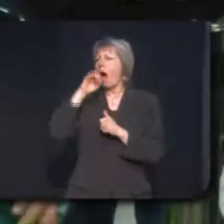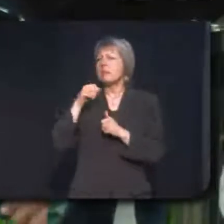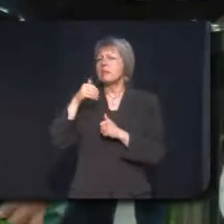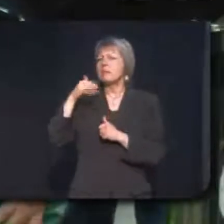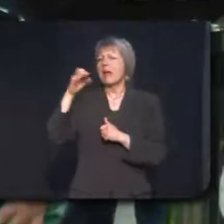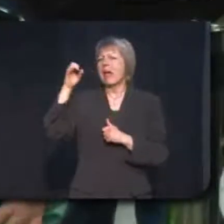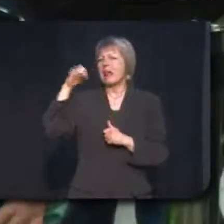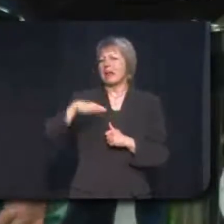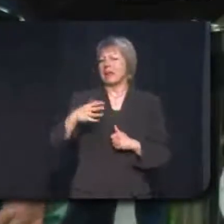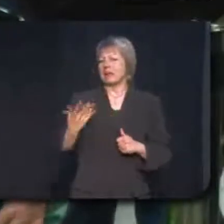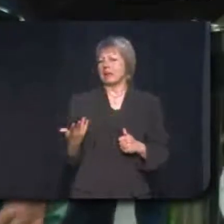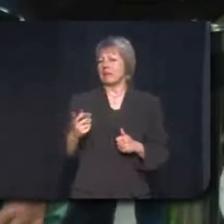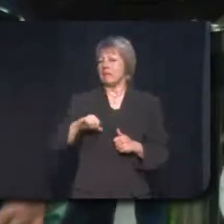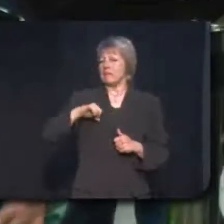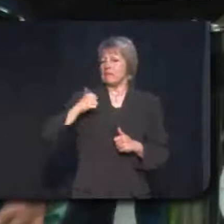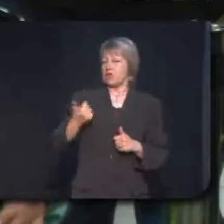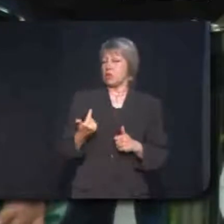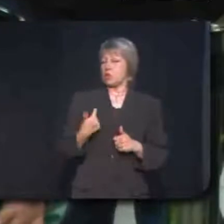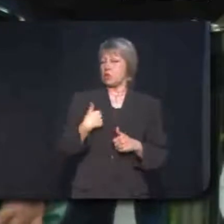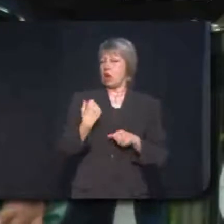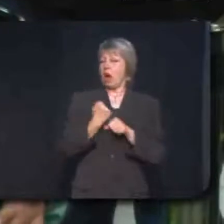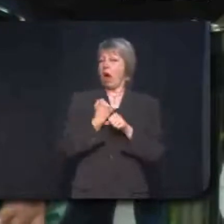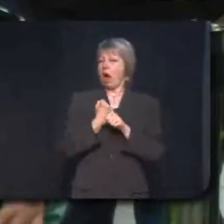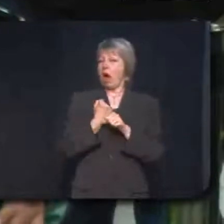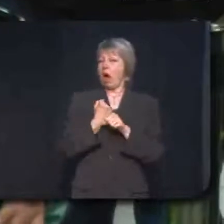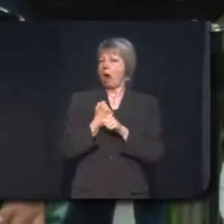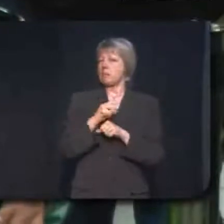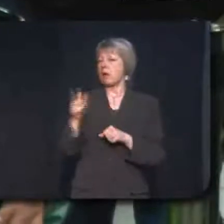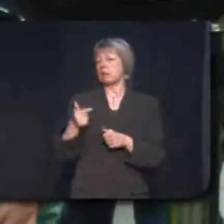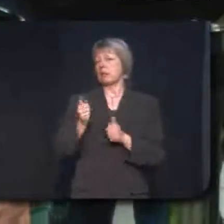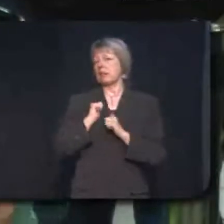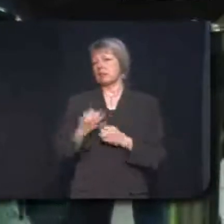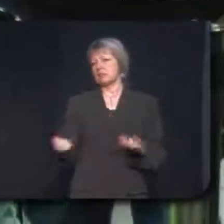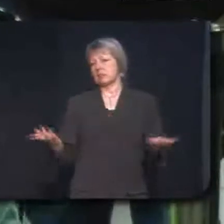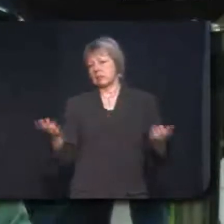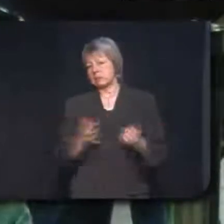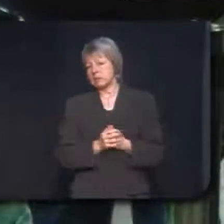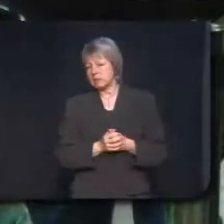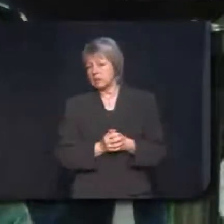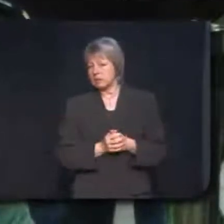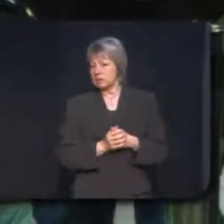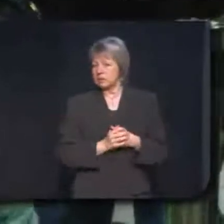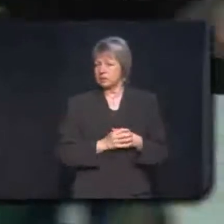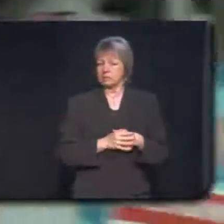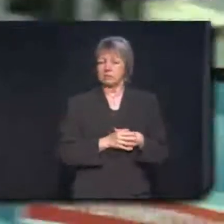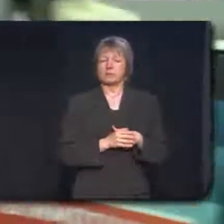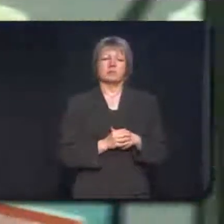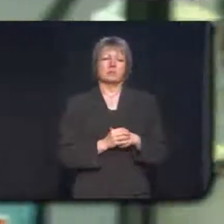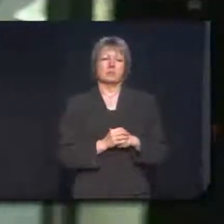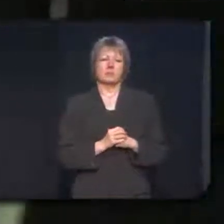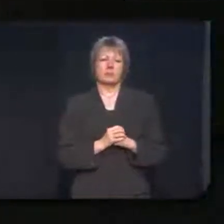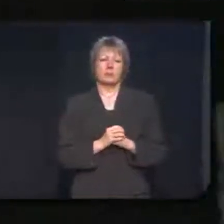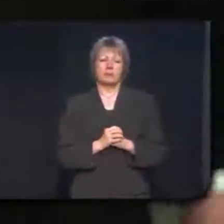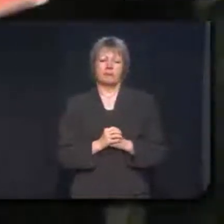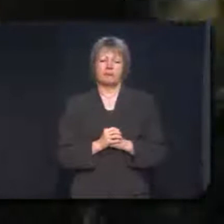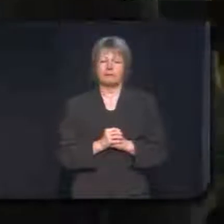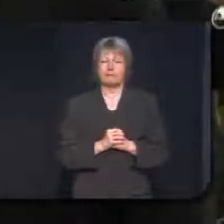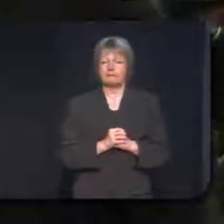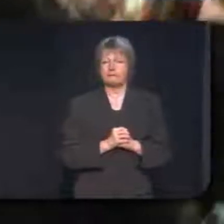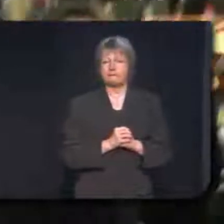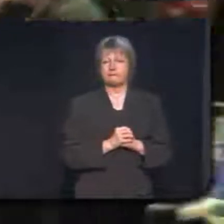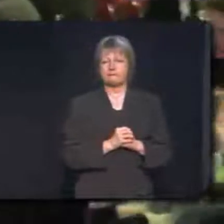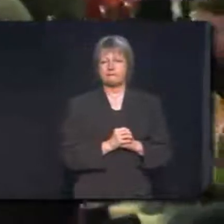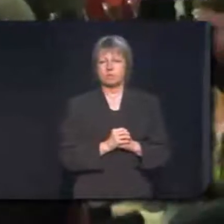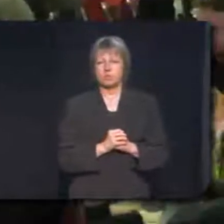morgens wenn ich arbeite oder auf dem Weg dorthin benutzt sie mir nichts vielen Dank und der vorauss letzte